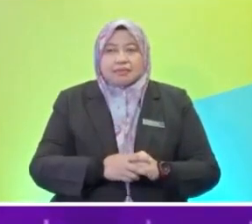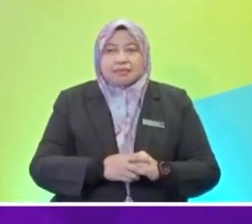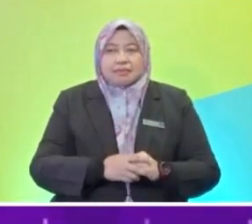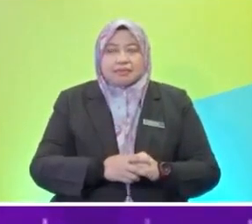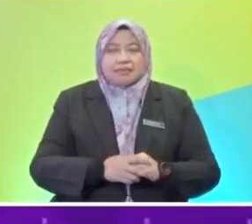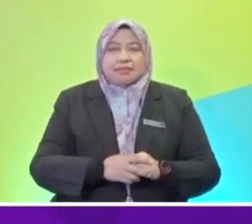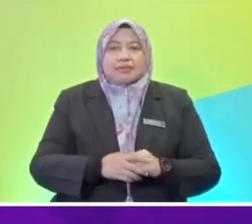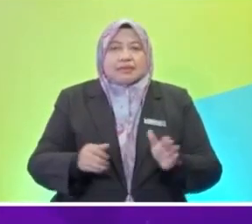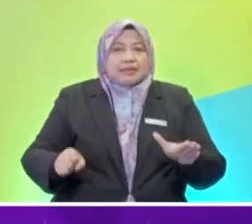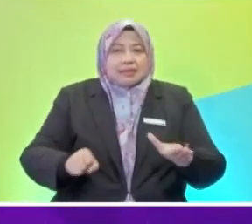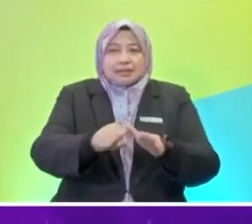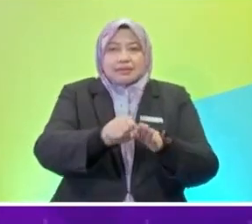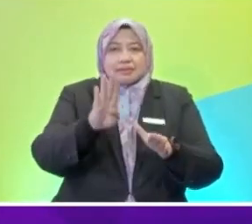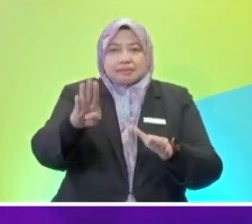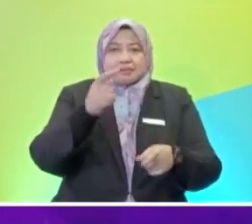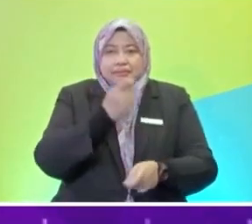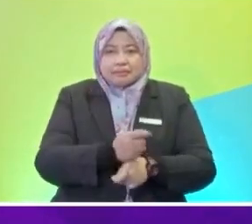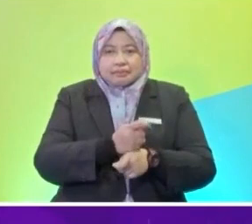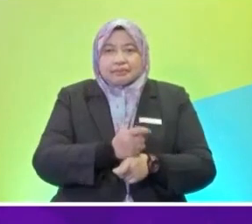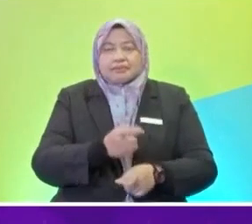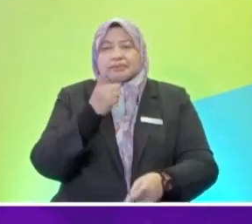segi empat tempat